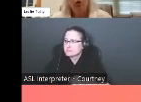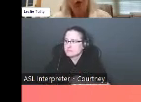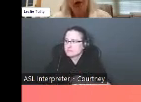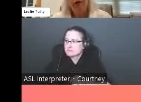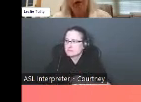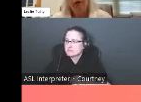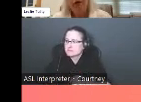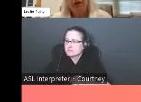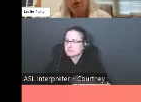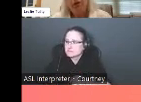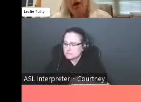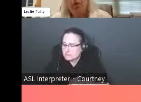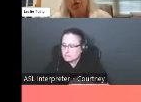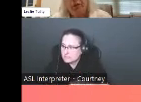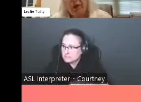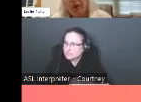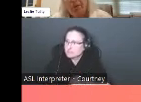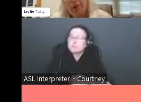conjugale.